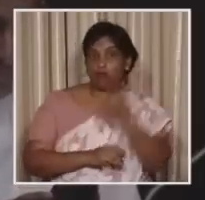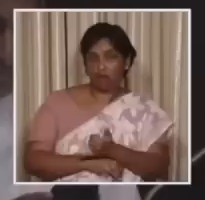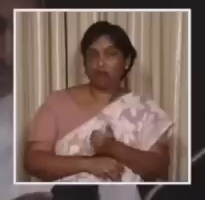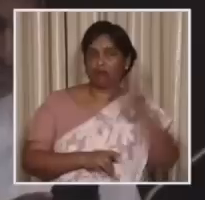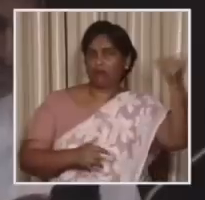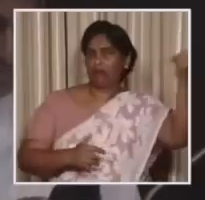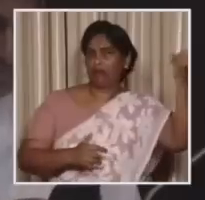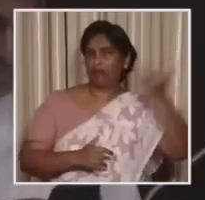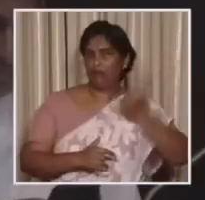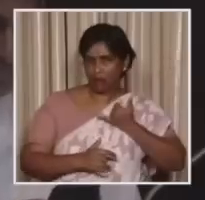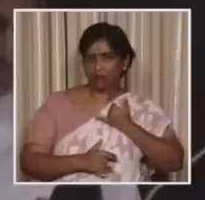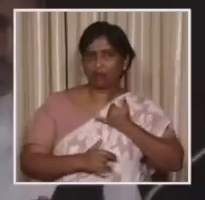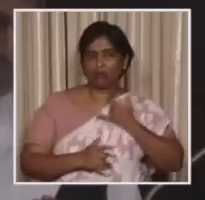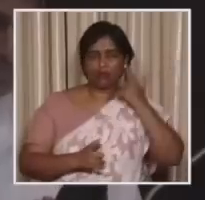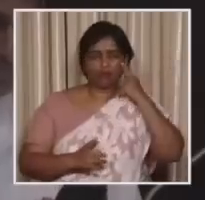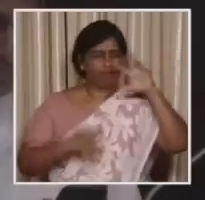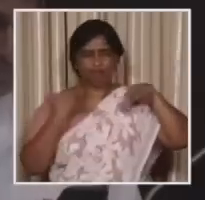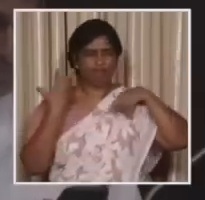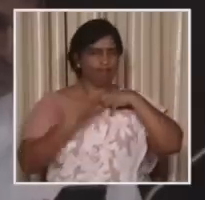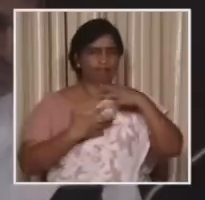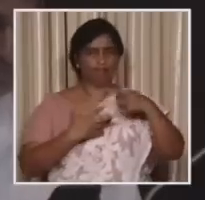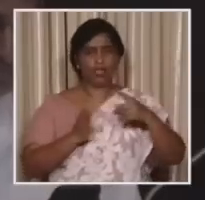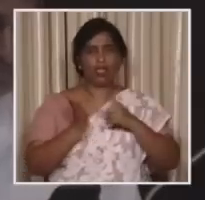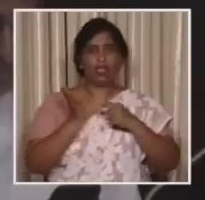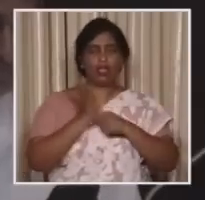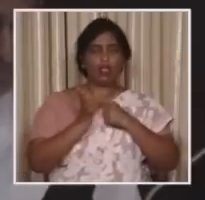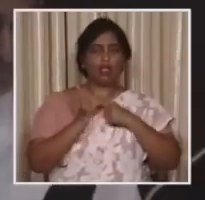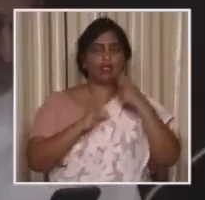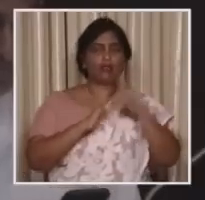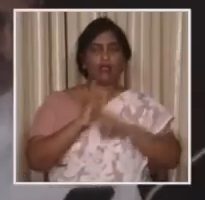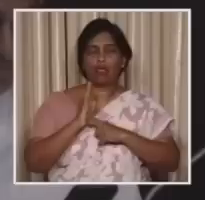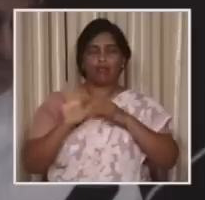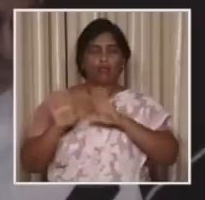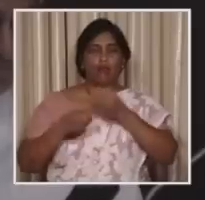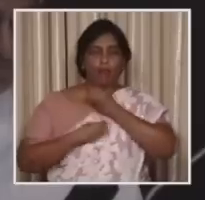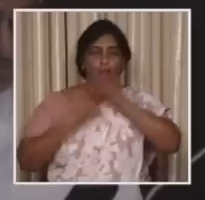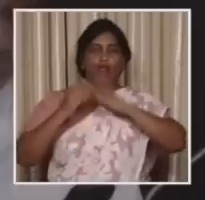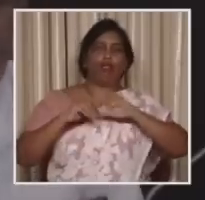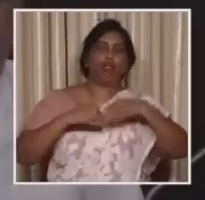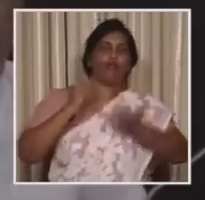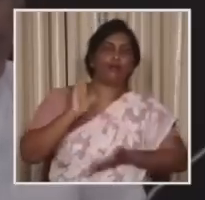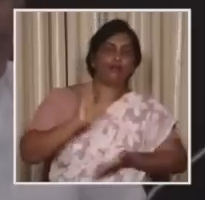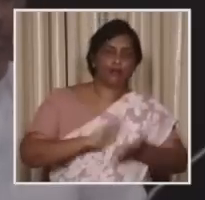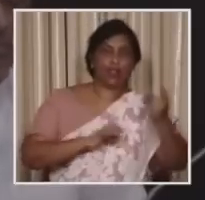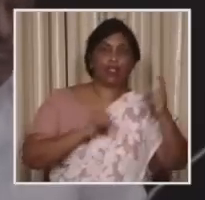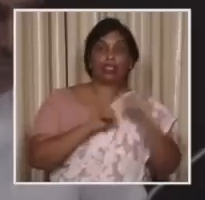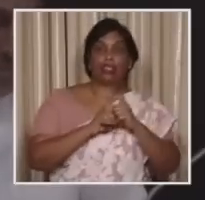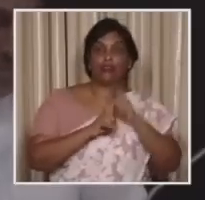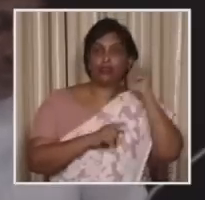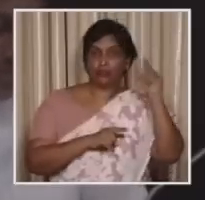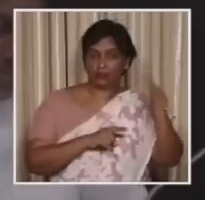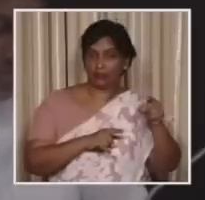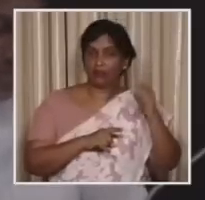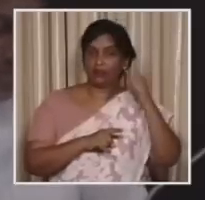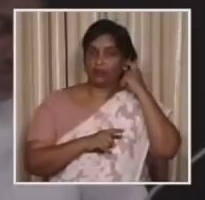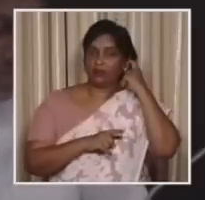e durakathana amathumen ohu kalabala ena ohu taj hotelaye puraganna thu eliyata ena etenin ena dehi walata